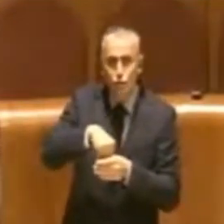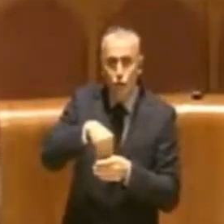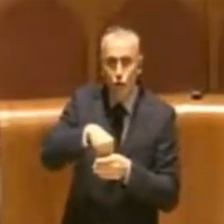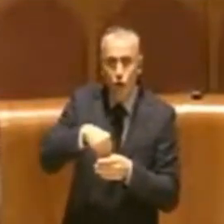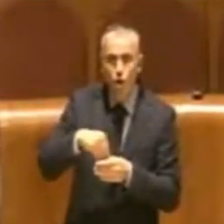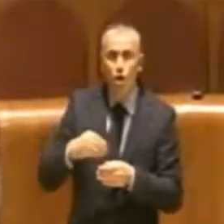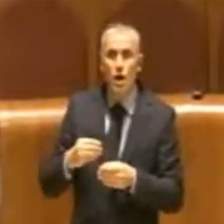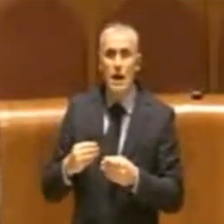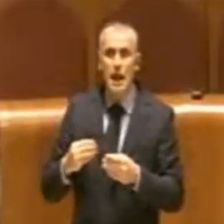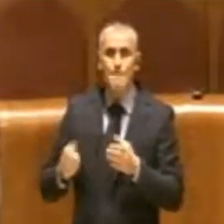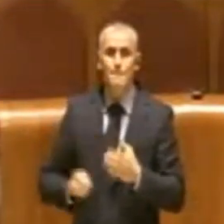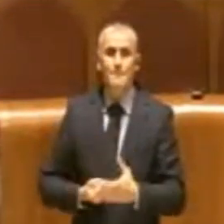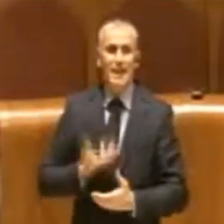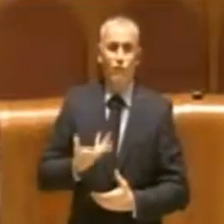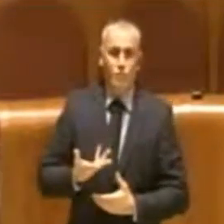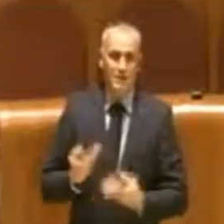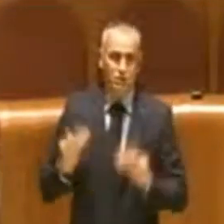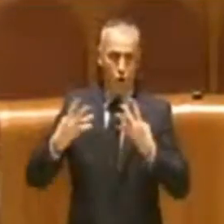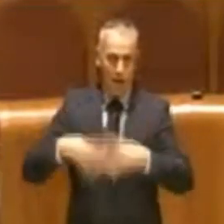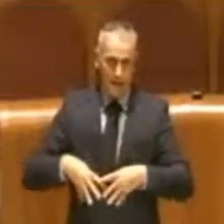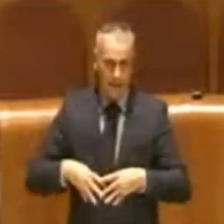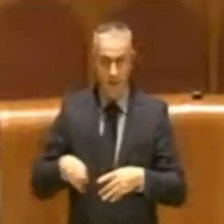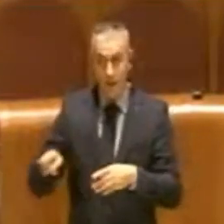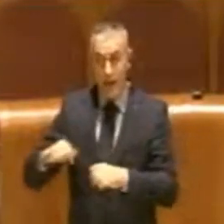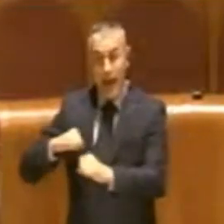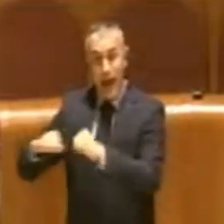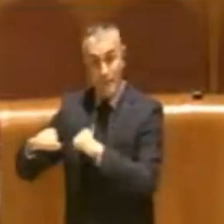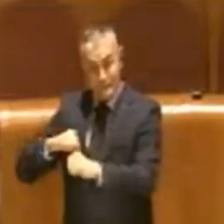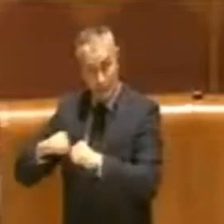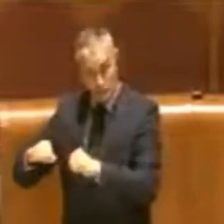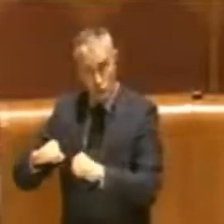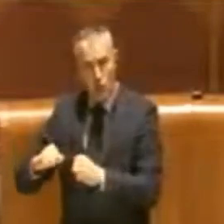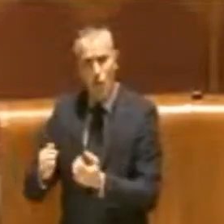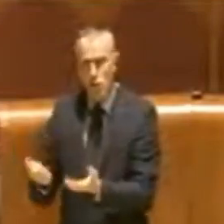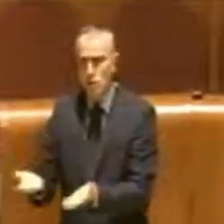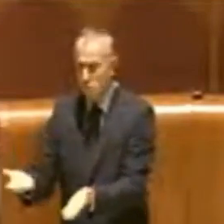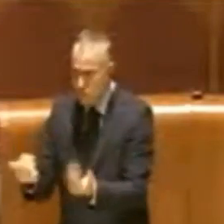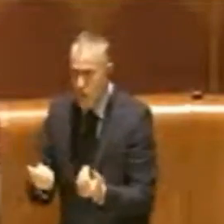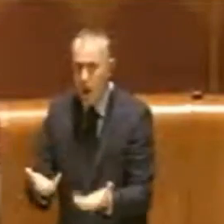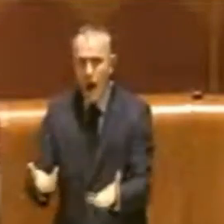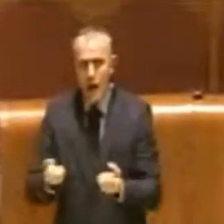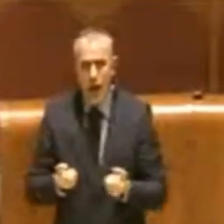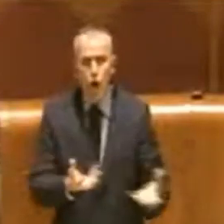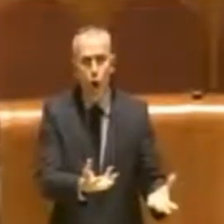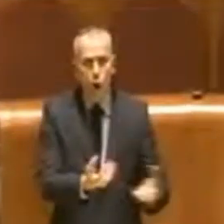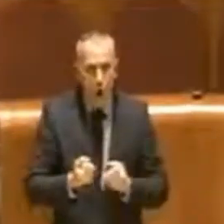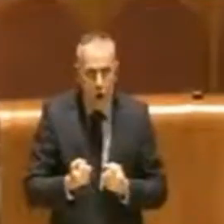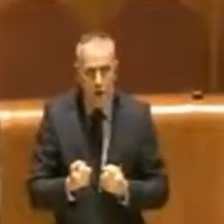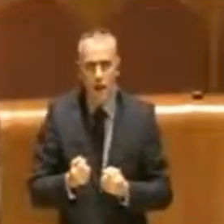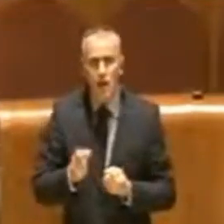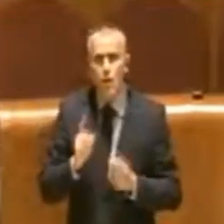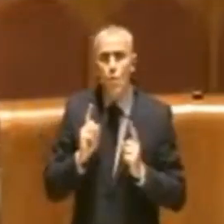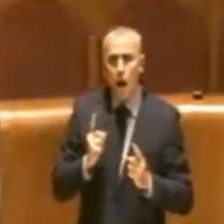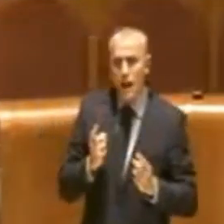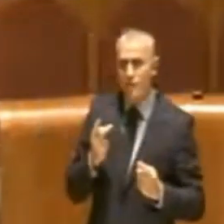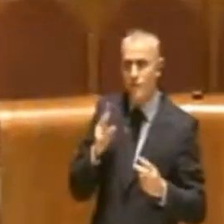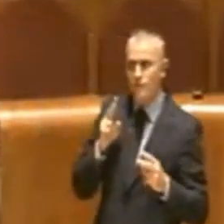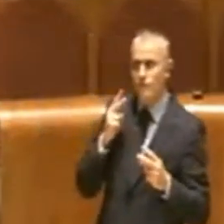organizzativa l'amministrazione raccoglie, quindi dà un certo tipo di peso a quelle che sono le